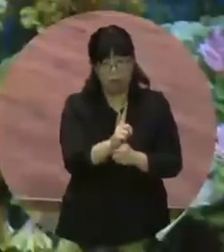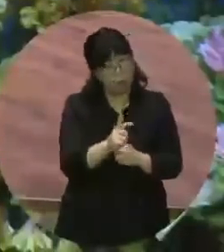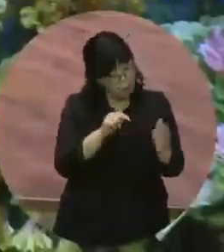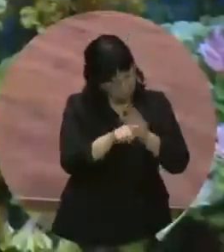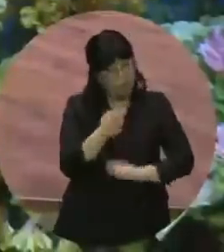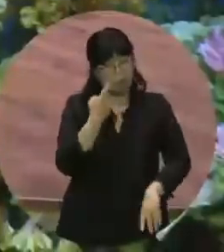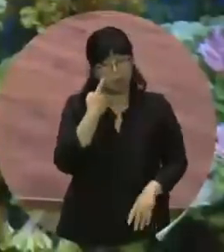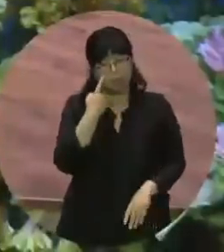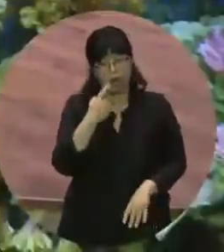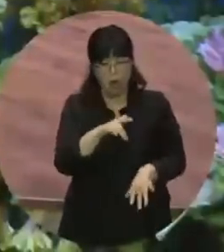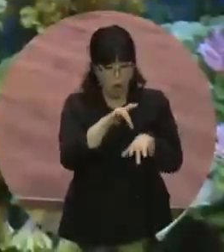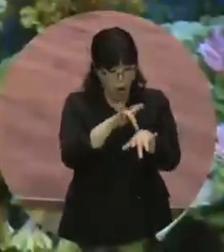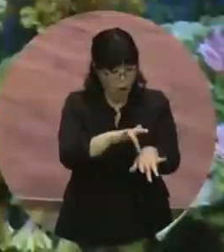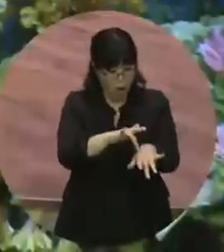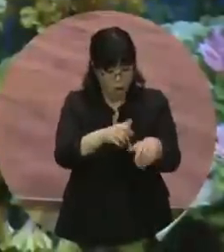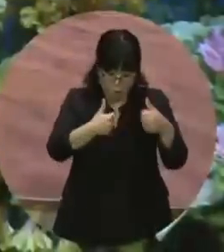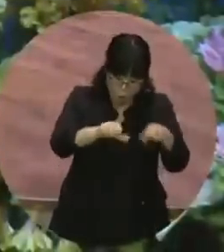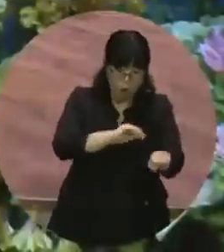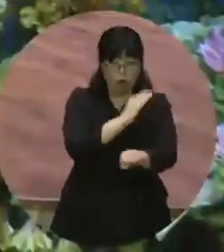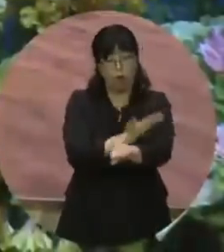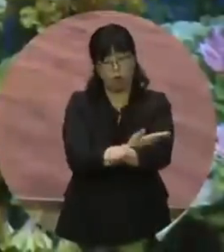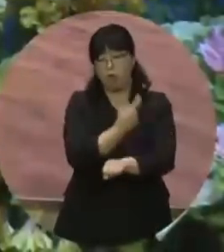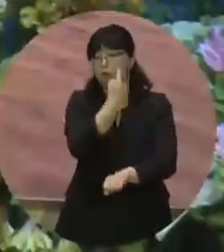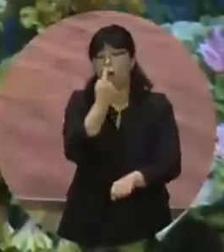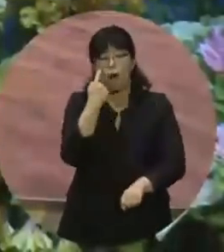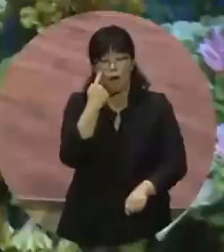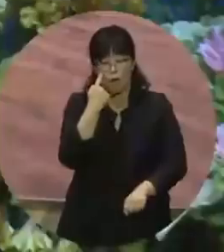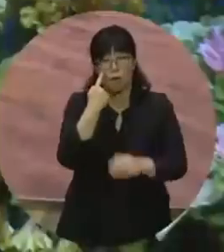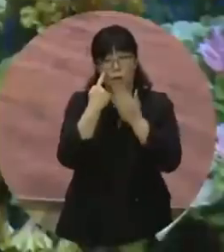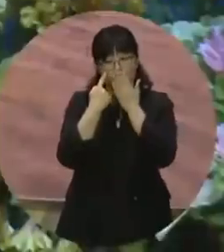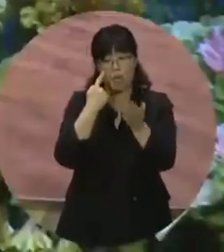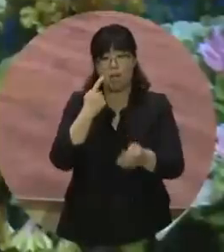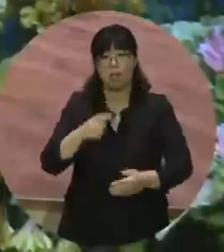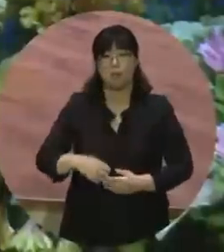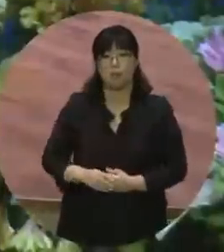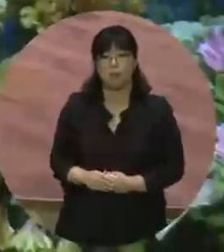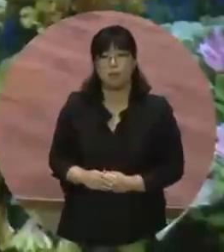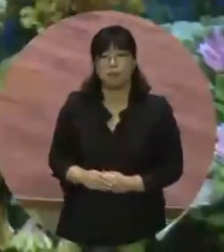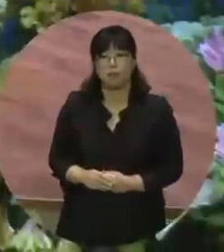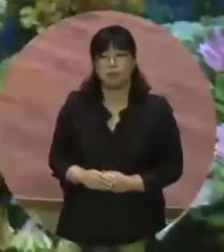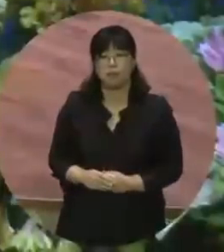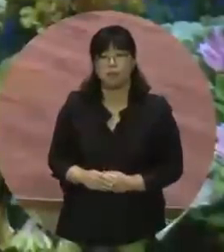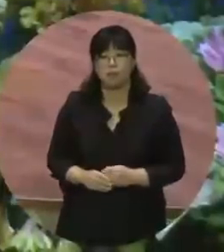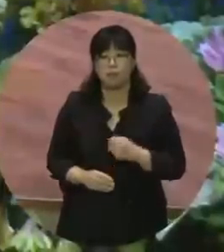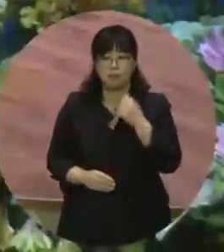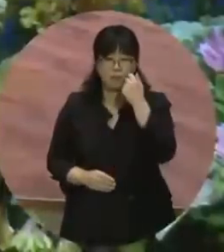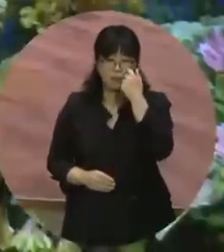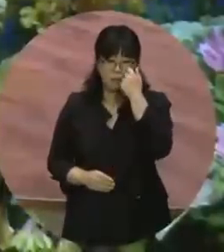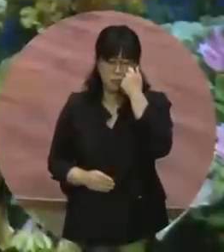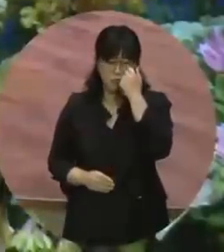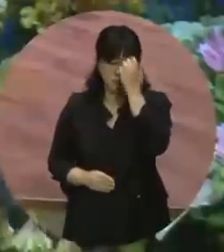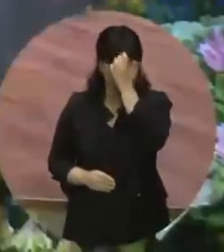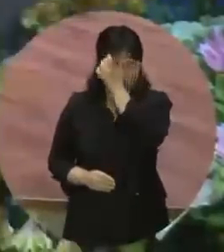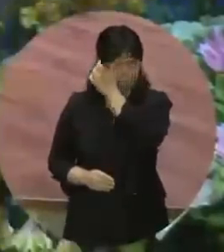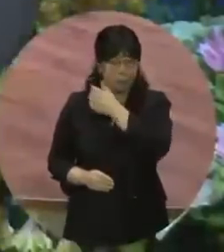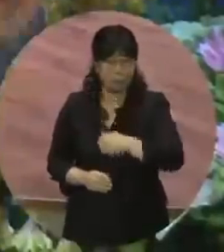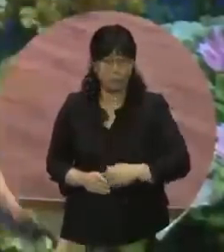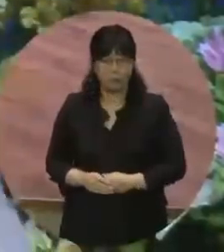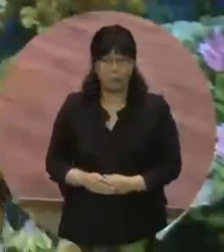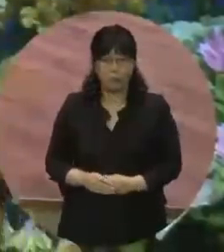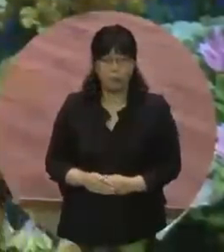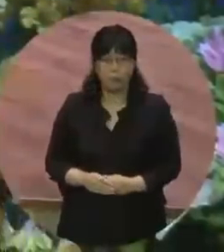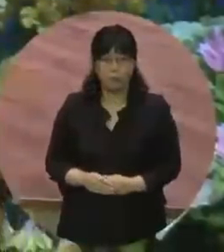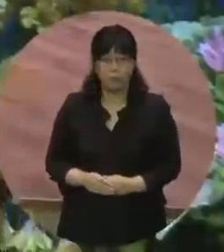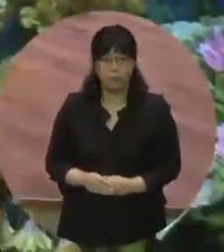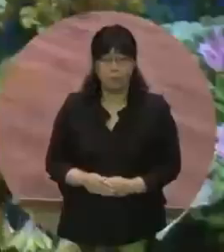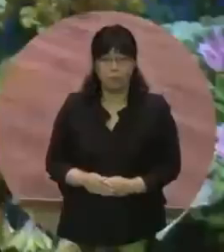엄청나지요. 그래서 또 이번에는 또 우리 비서진들에게 방에서 이 목사님이 이거 지금